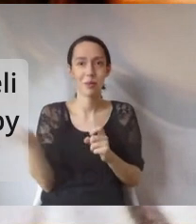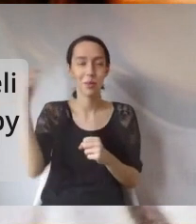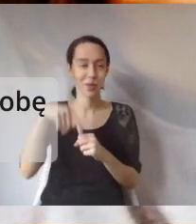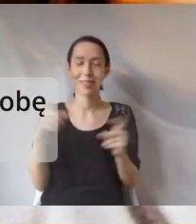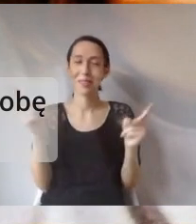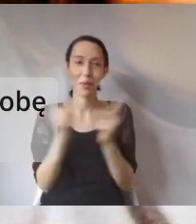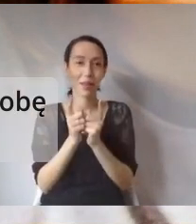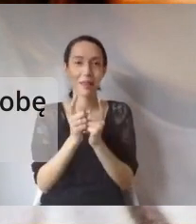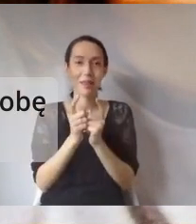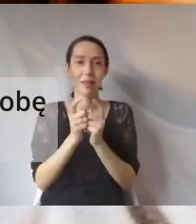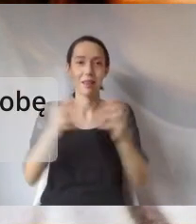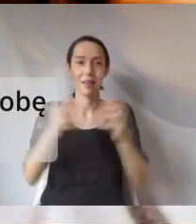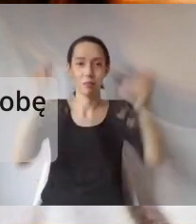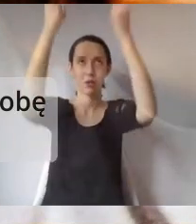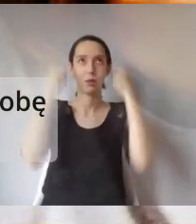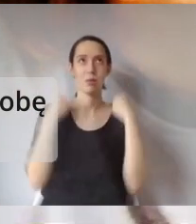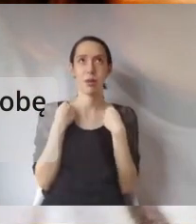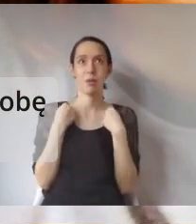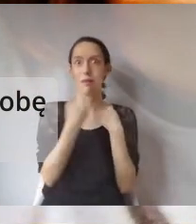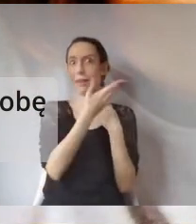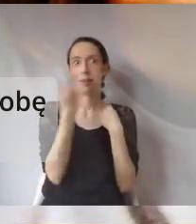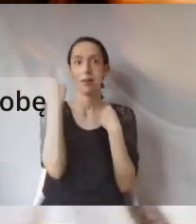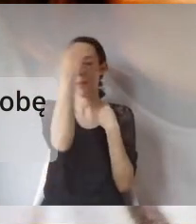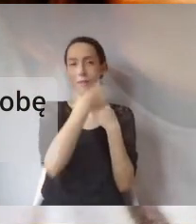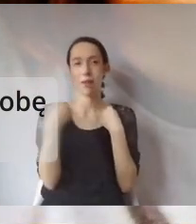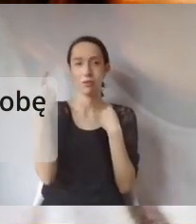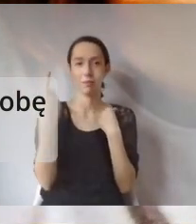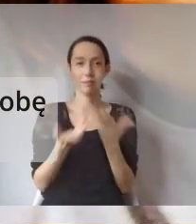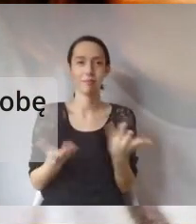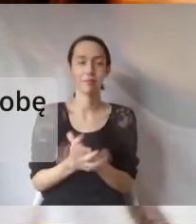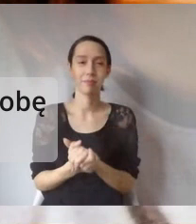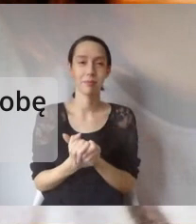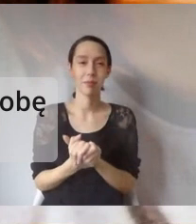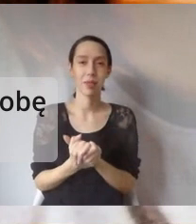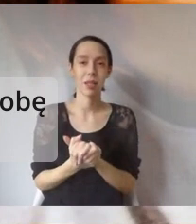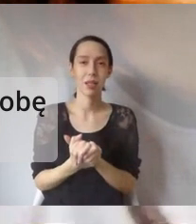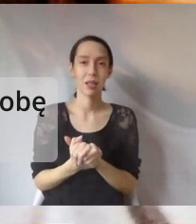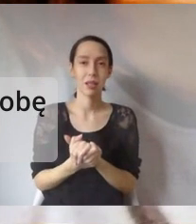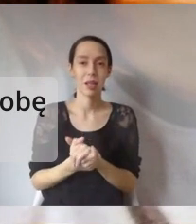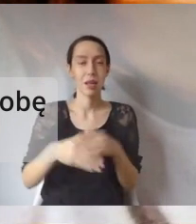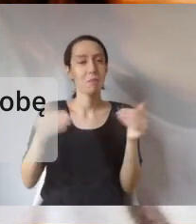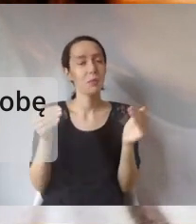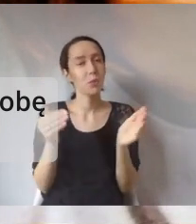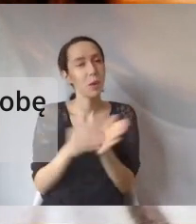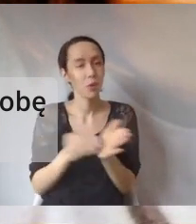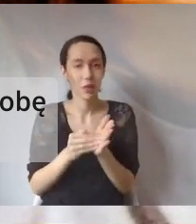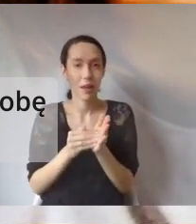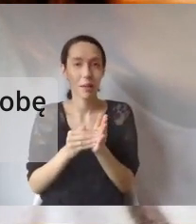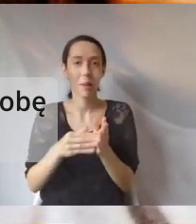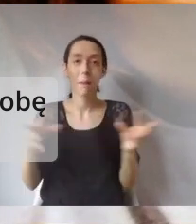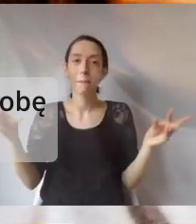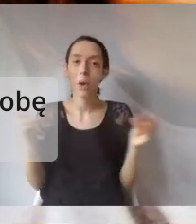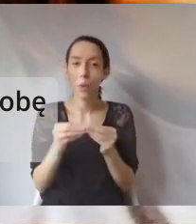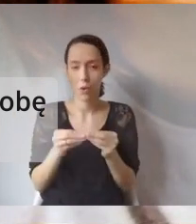głowie, tak? Ponieważ celem LinkedIna jest, żeby połączyć daną żywą osobę